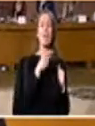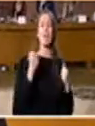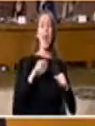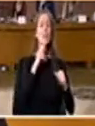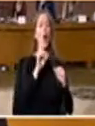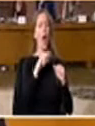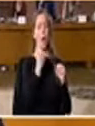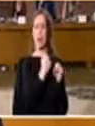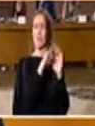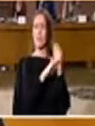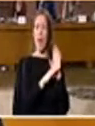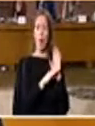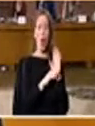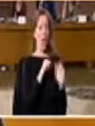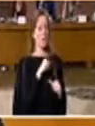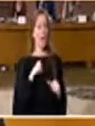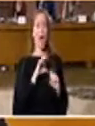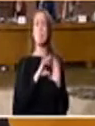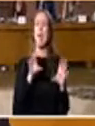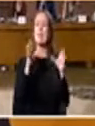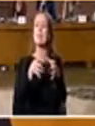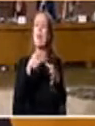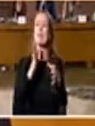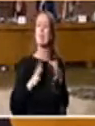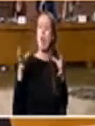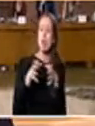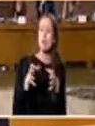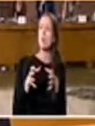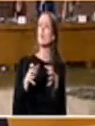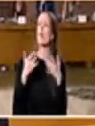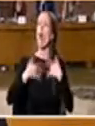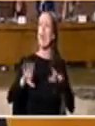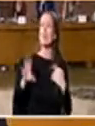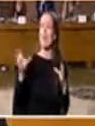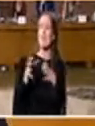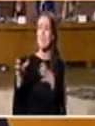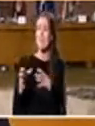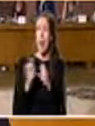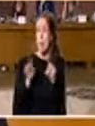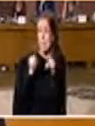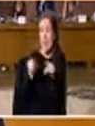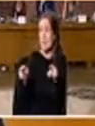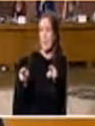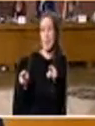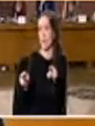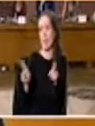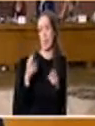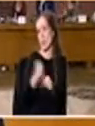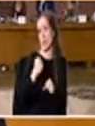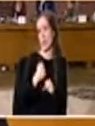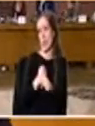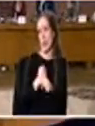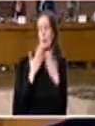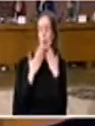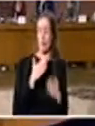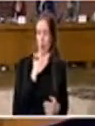bez civilnog društva i posebno nezavisnih tela u ovom segmentu ne mogu puno uraditi.